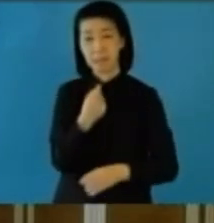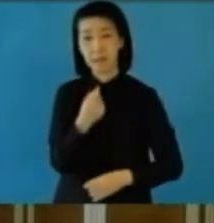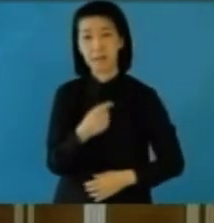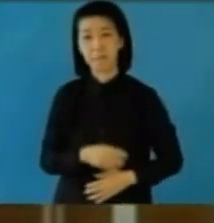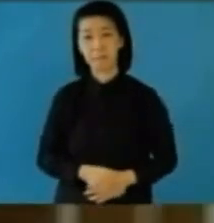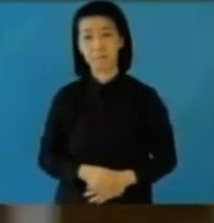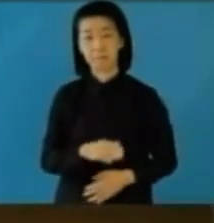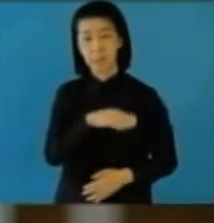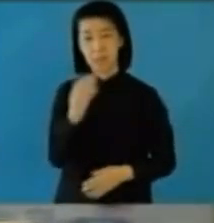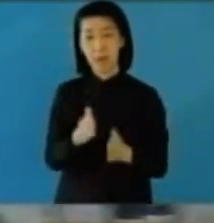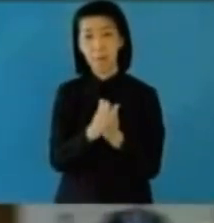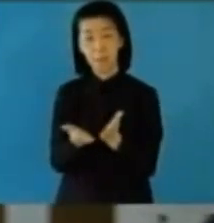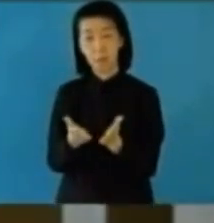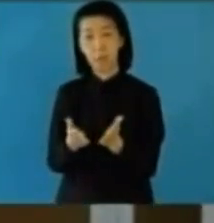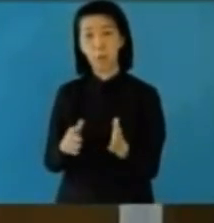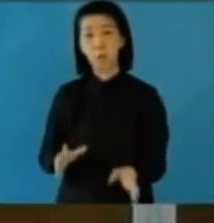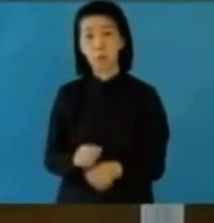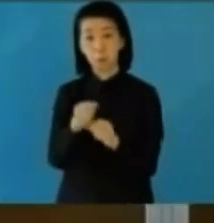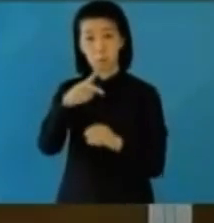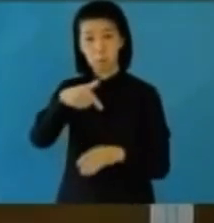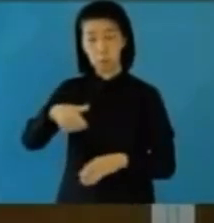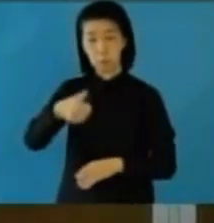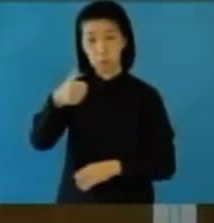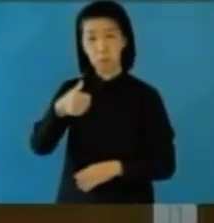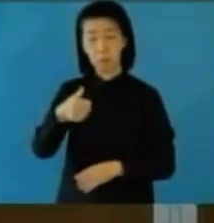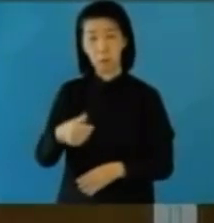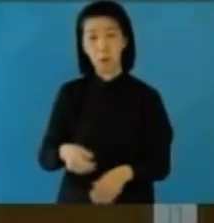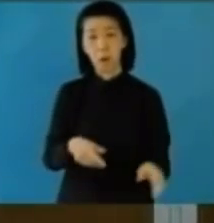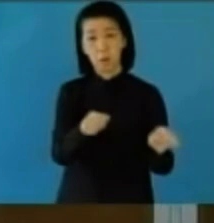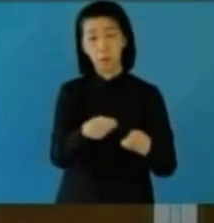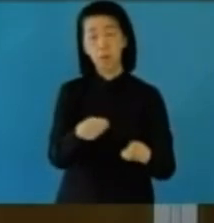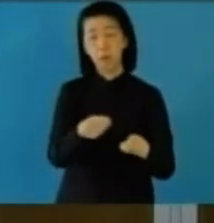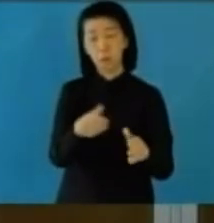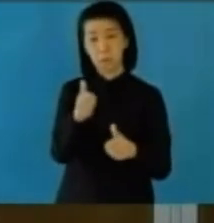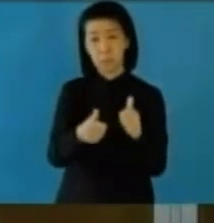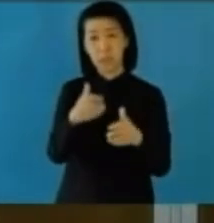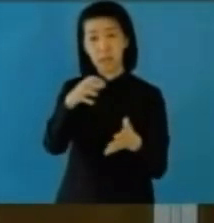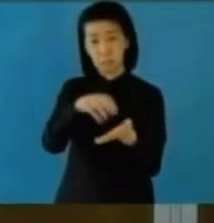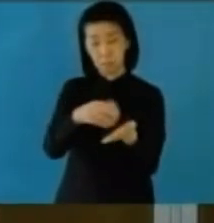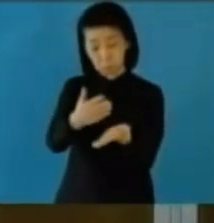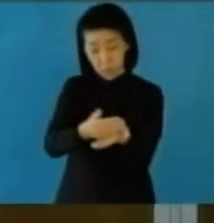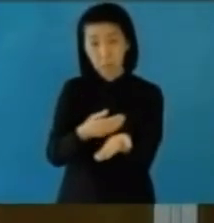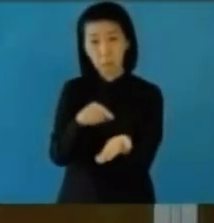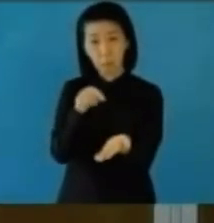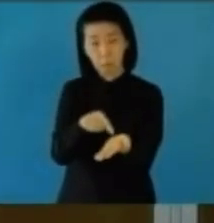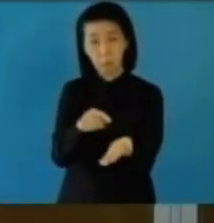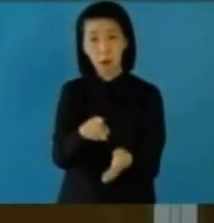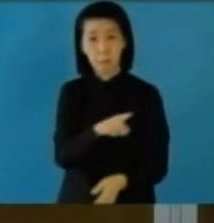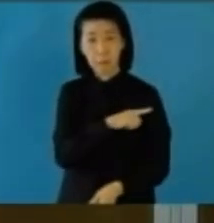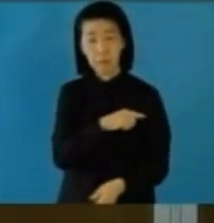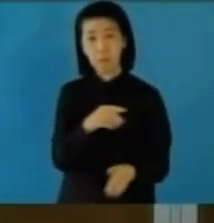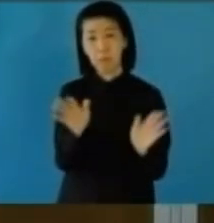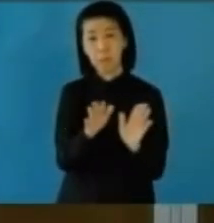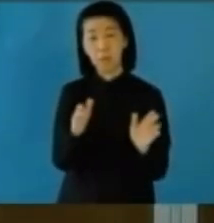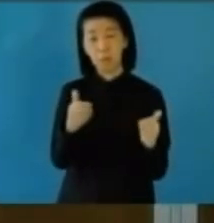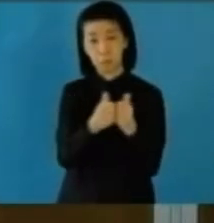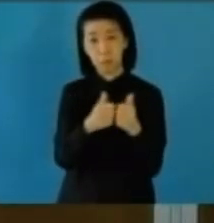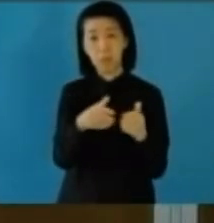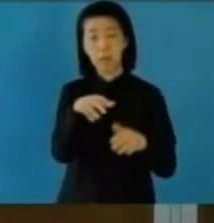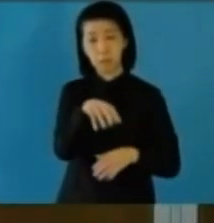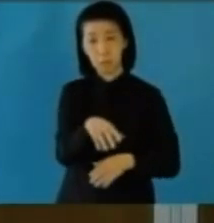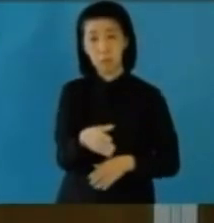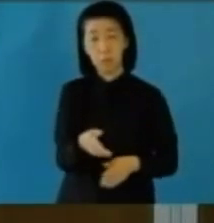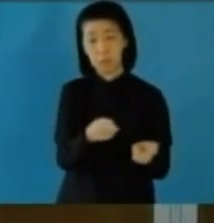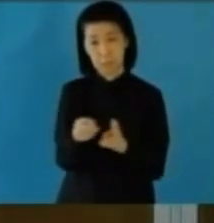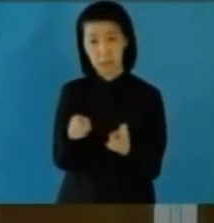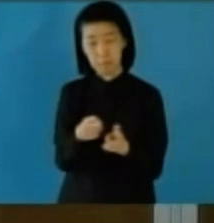山本総務部長。 農業試験場跡地に関しまして、まず児童相談所の整備等についてでございます。鹿児島市